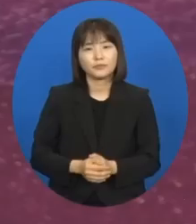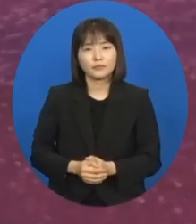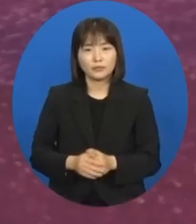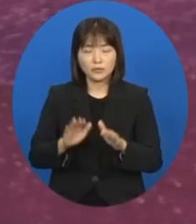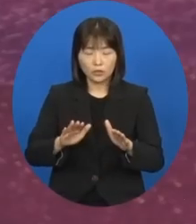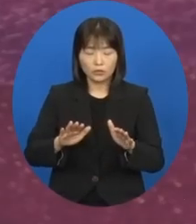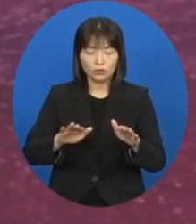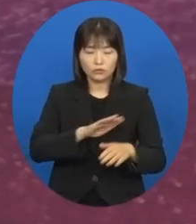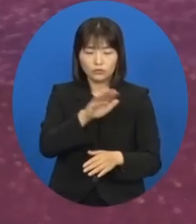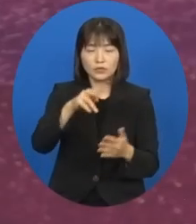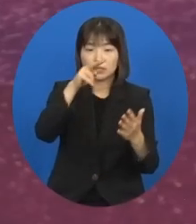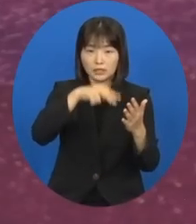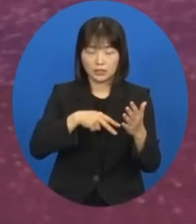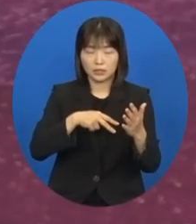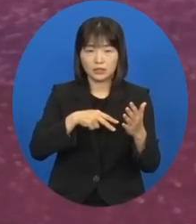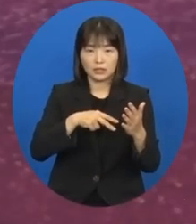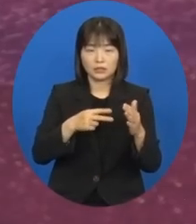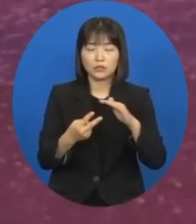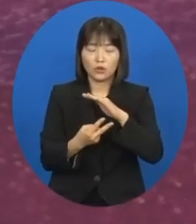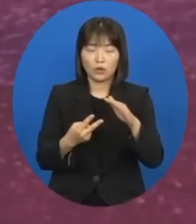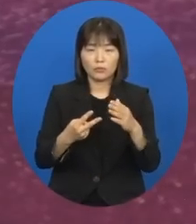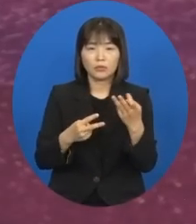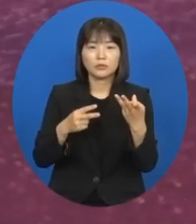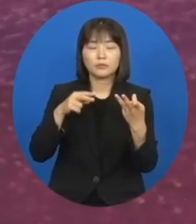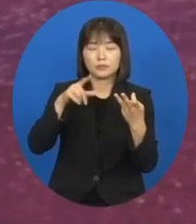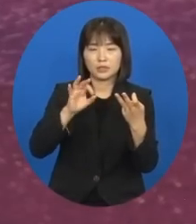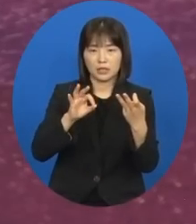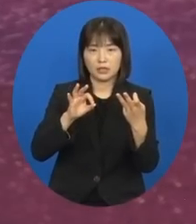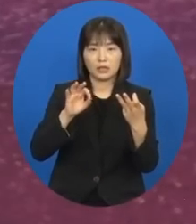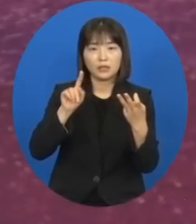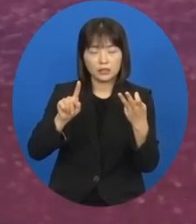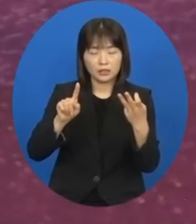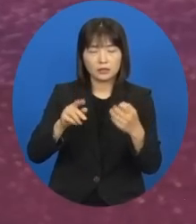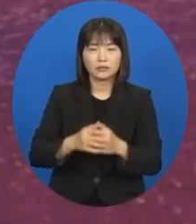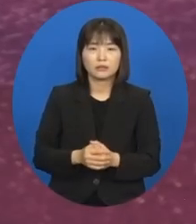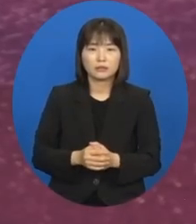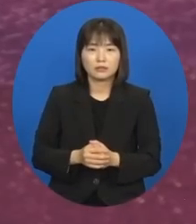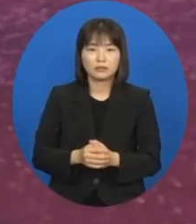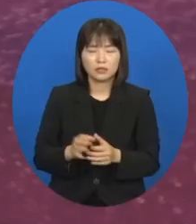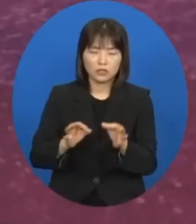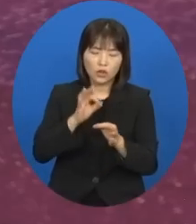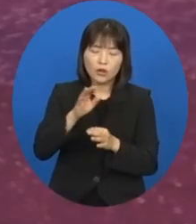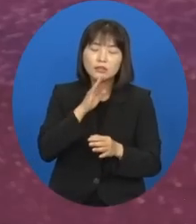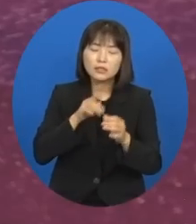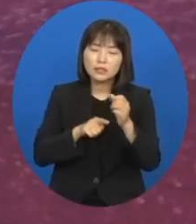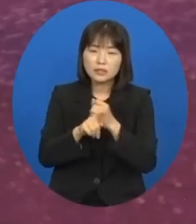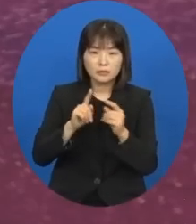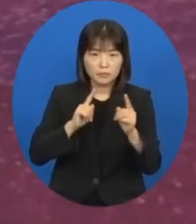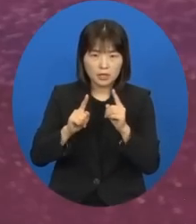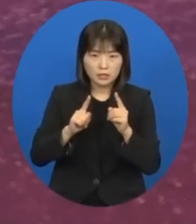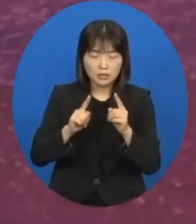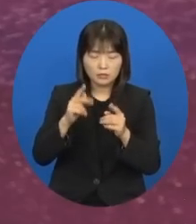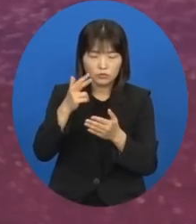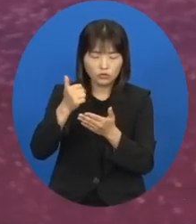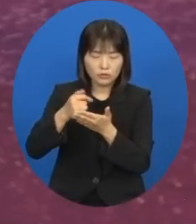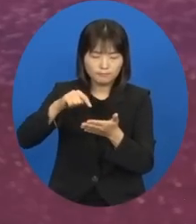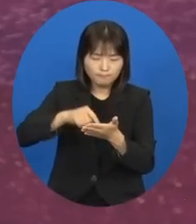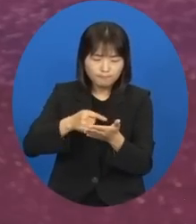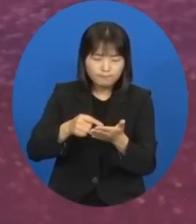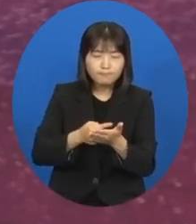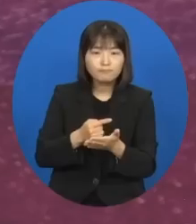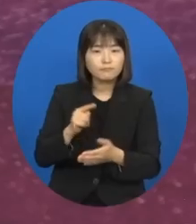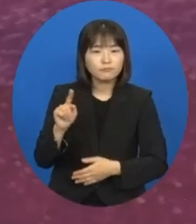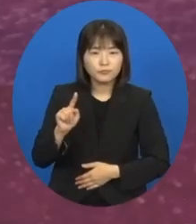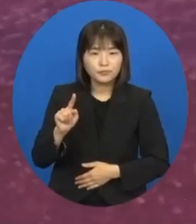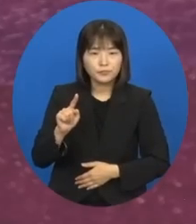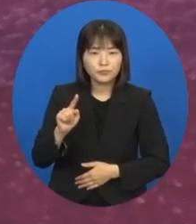우리가 읽었던 요한복음 13장 1절에 영원하신 진리의 말씀에 주님은 이렇게 새겨 두셨어요